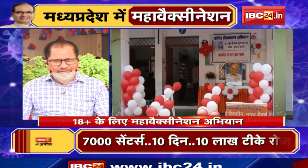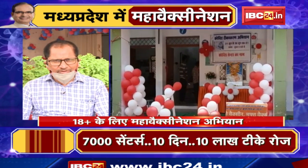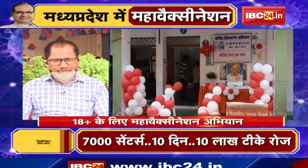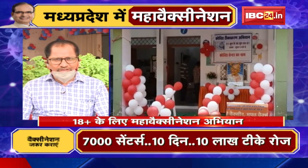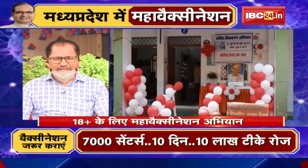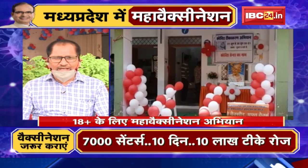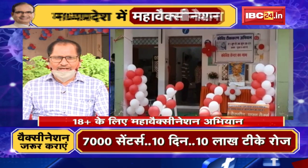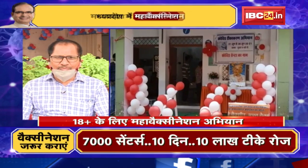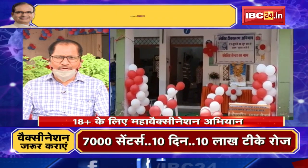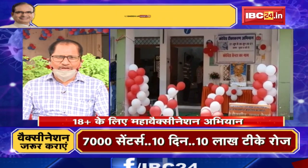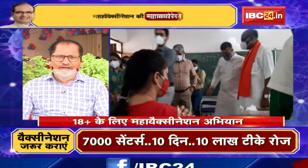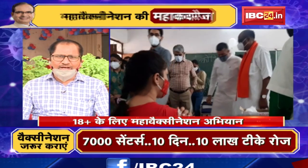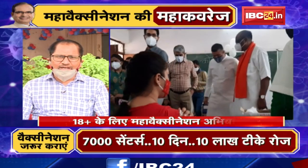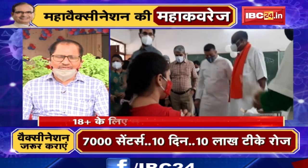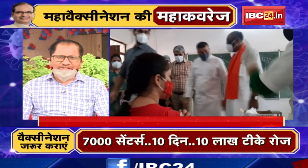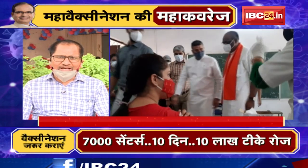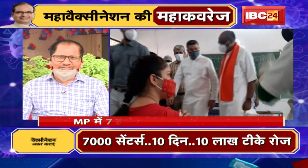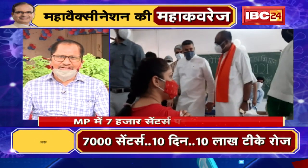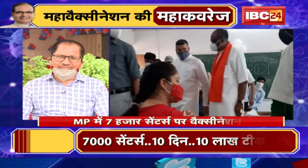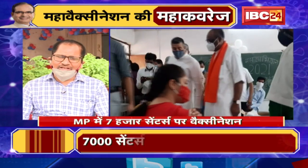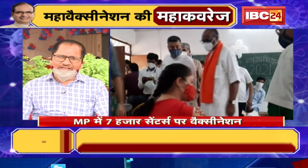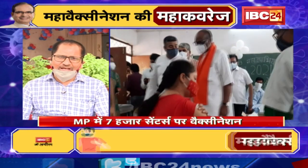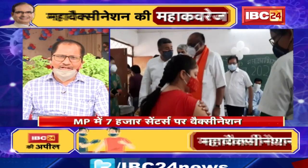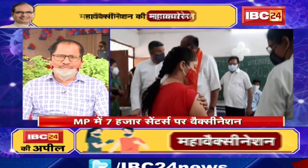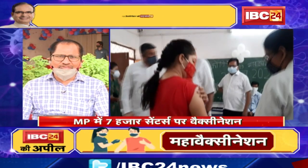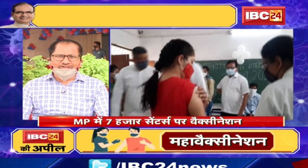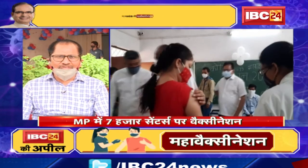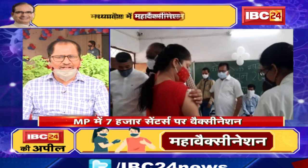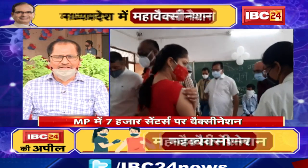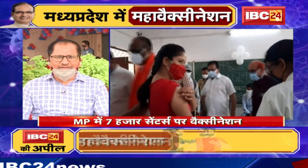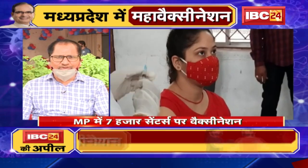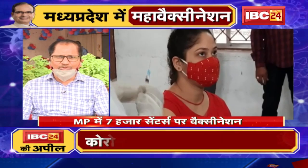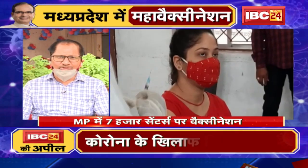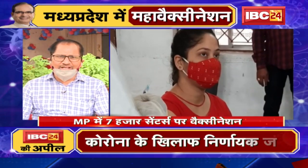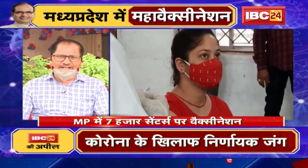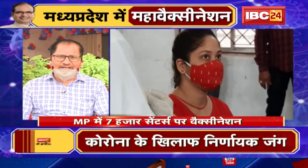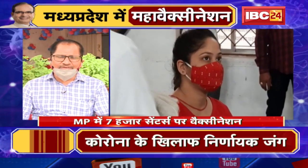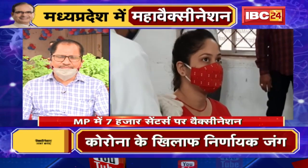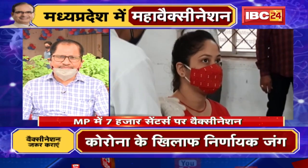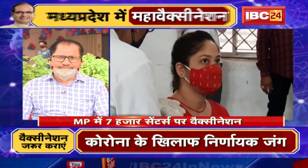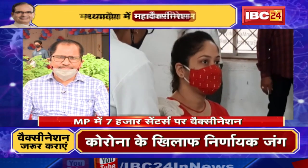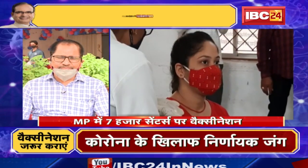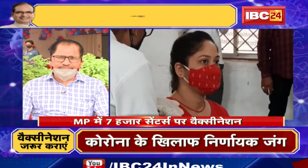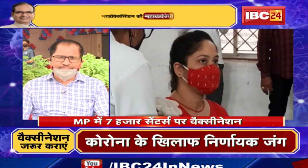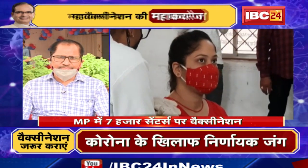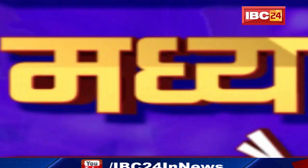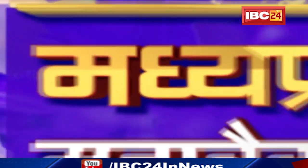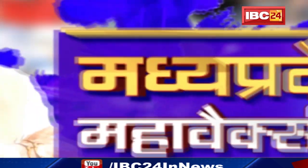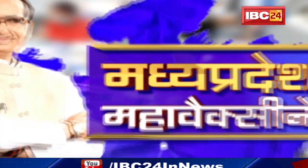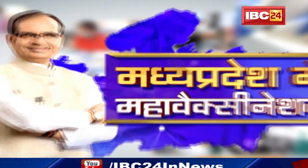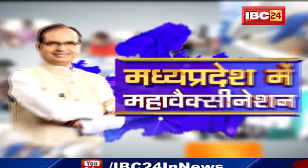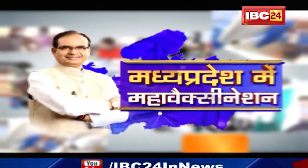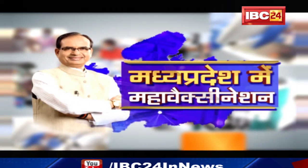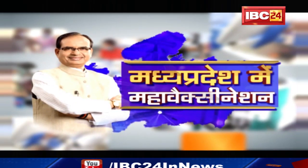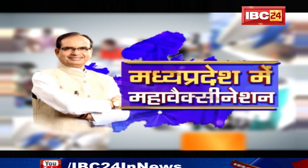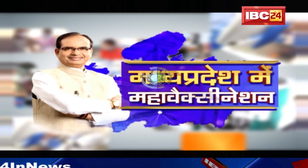और ये एक हम लोग एक सफलता हासिल कर सकें कि 100% सारे लोगों को टीका लगे। जी ज्ञानेंद्र